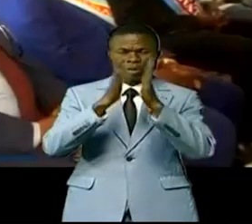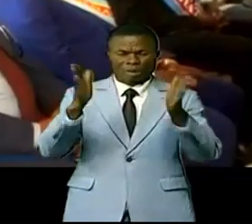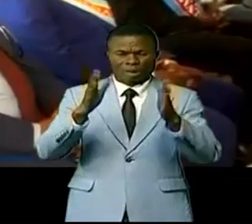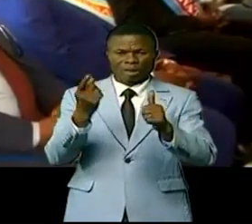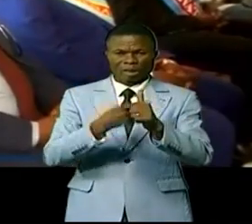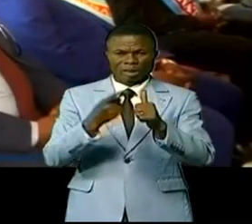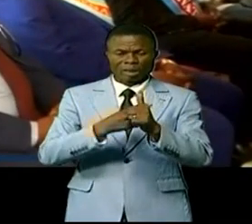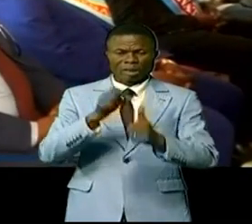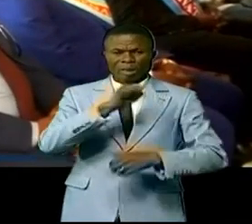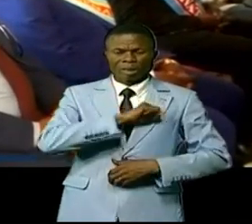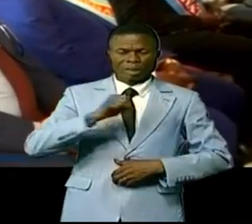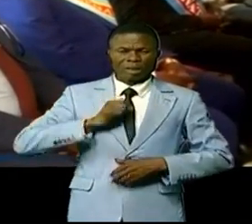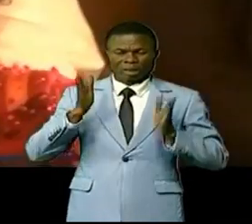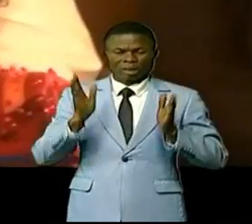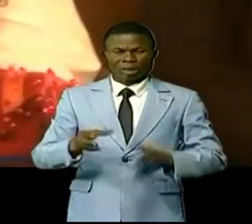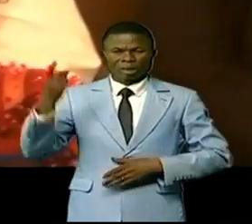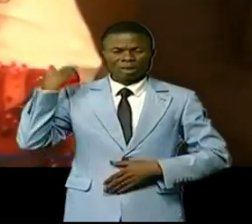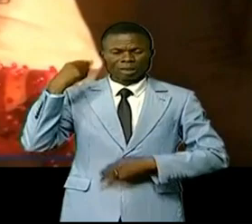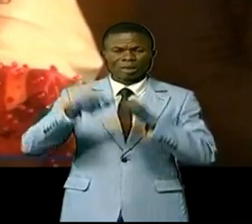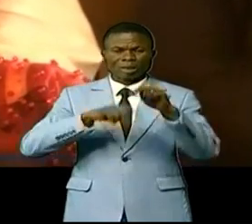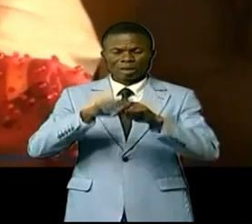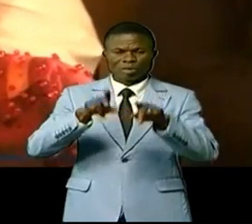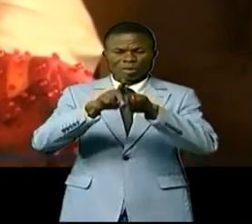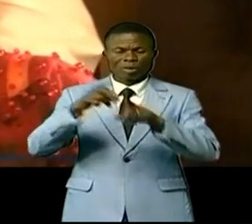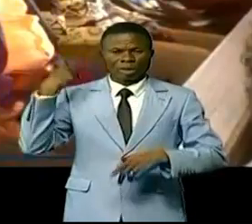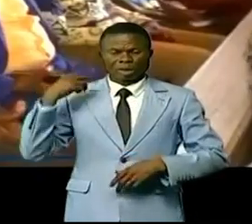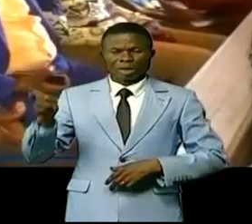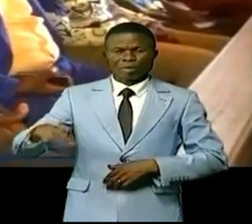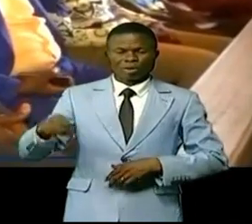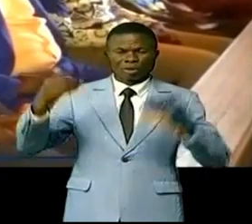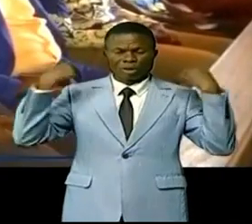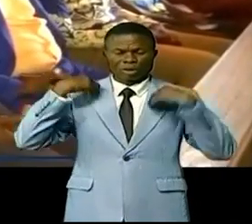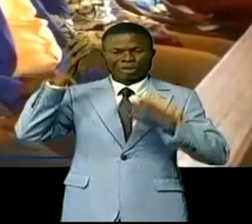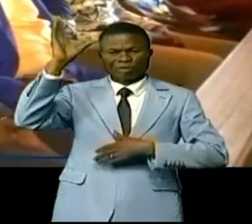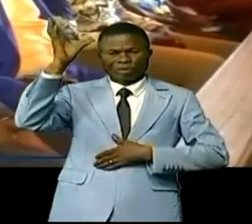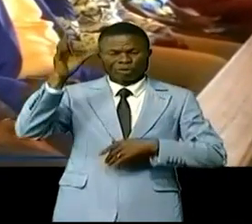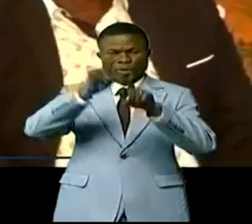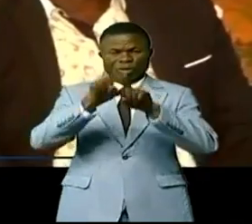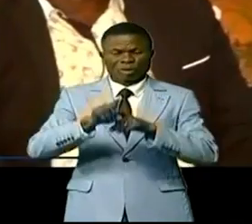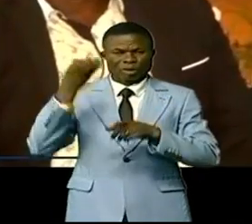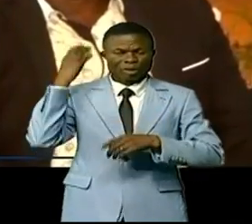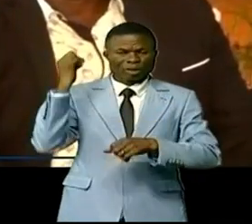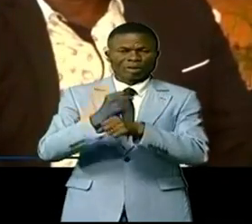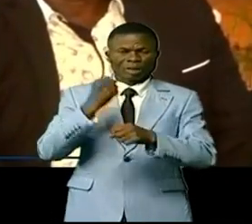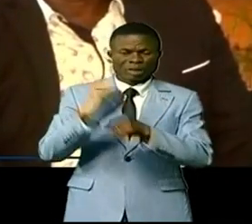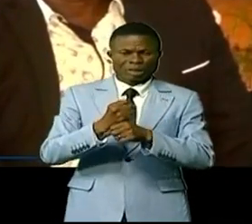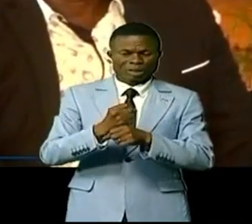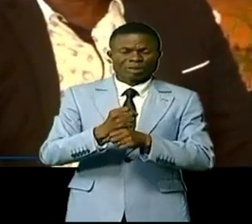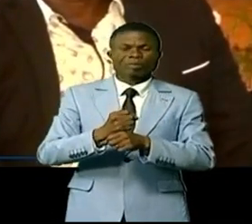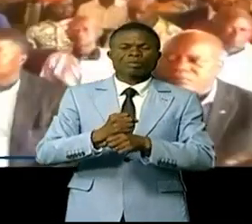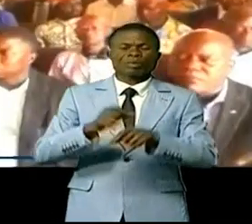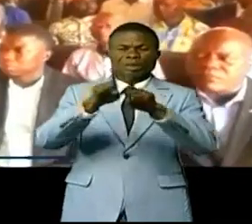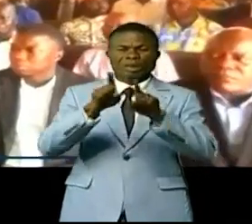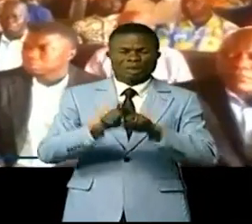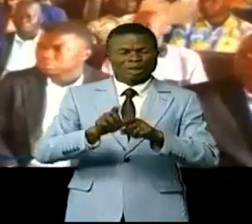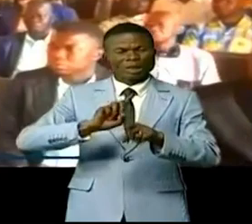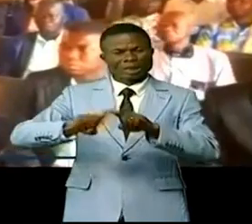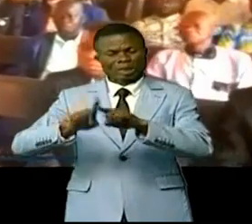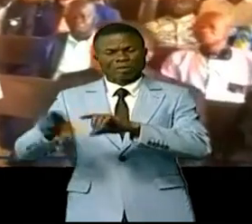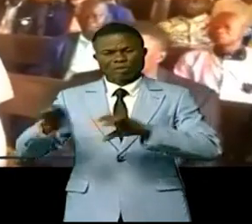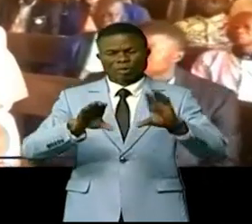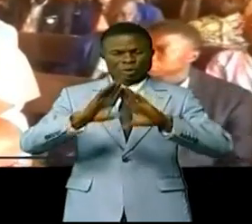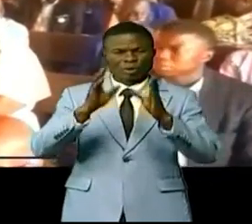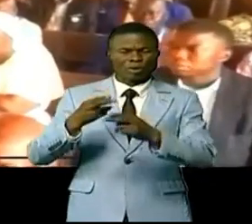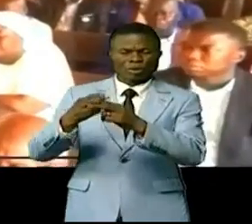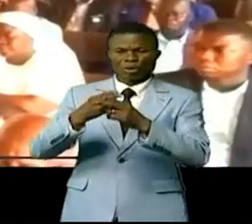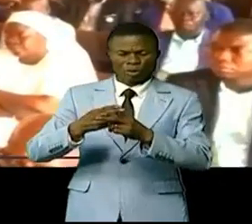notamment les sénateurs, les députés nationaux et provinciaux, les autorités coutumières, les chefs de services étatiques et para-étatiques, ainsi que